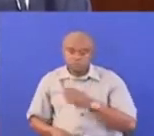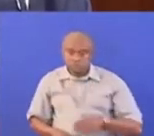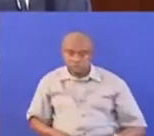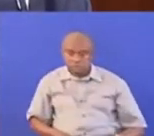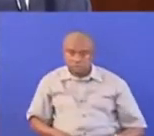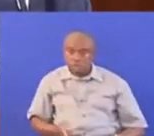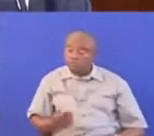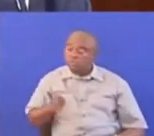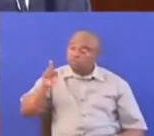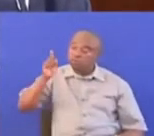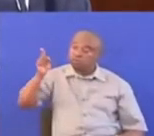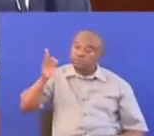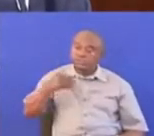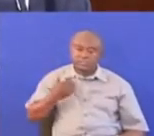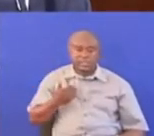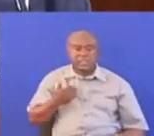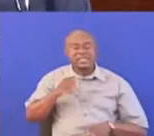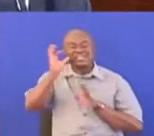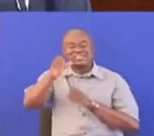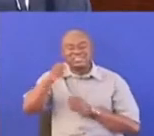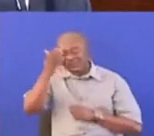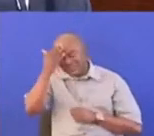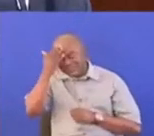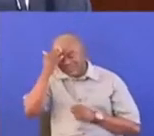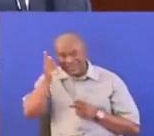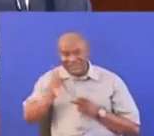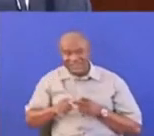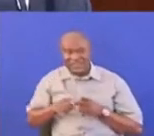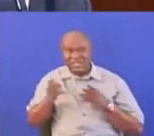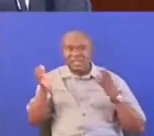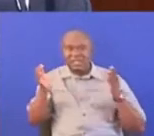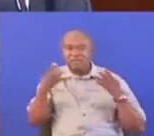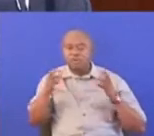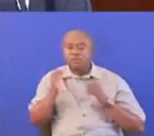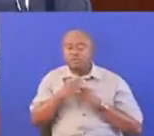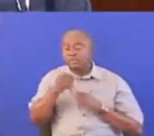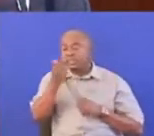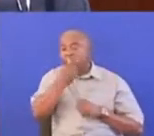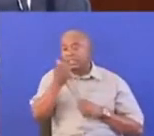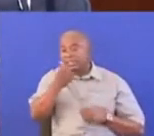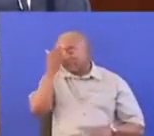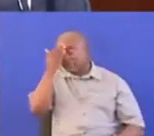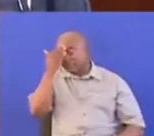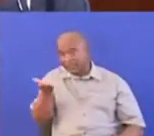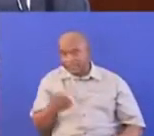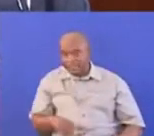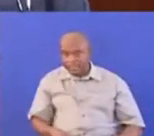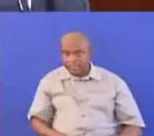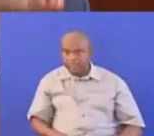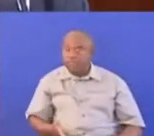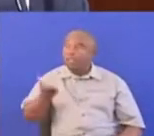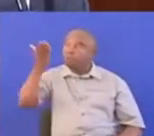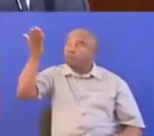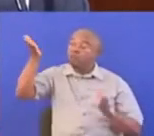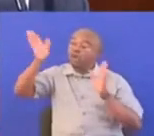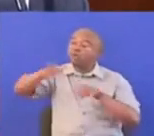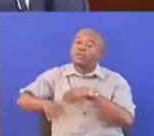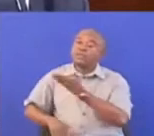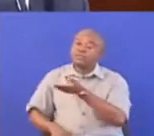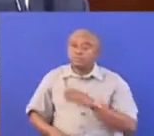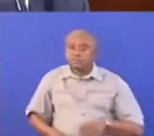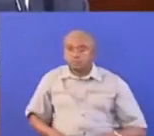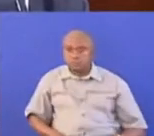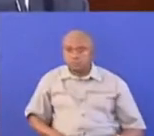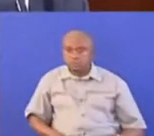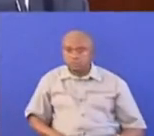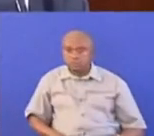uwepo wako kule sasa Serengeti itajulikana, sijui nini, kila kitu kitajulikana, Tanzania itajulikana vizuri. Mungu akubariki sana. Naunga